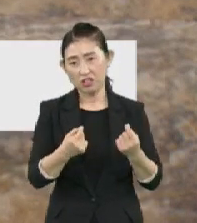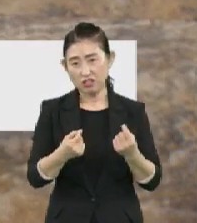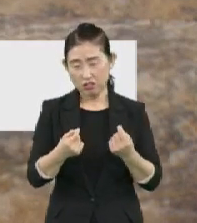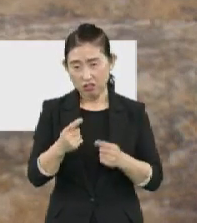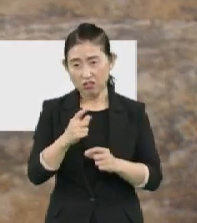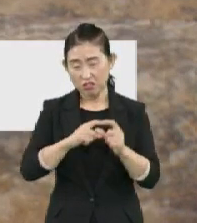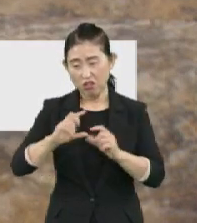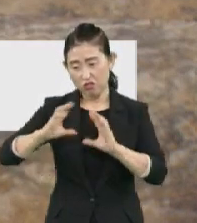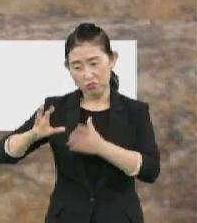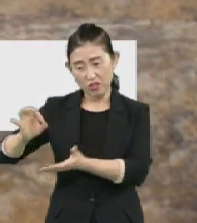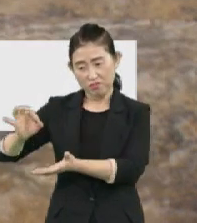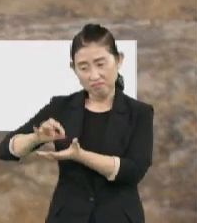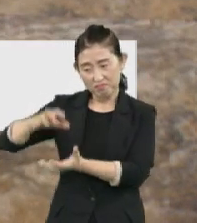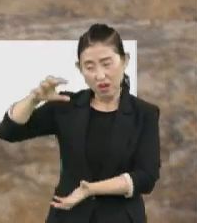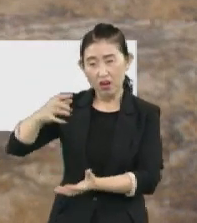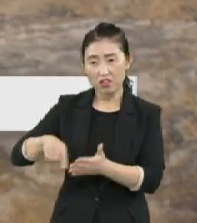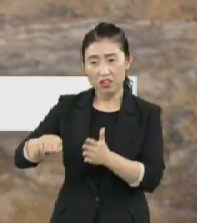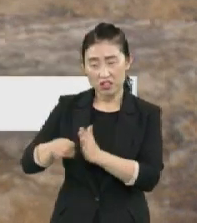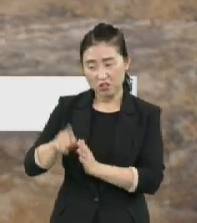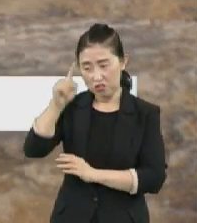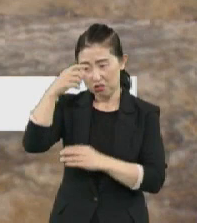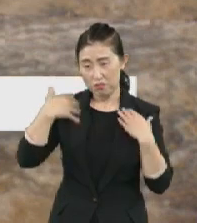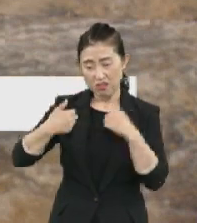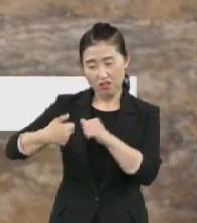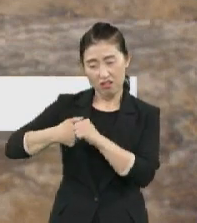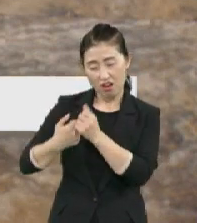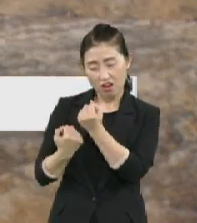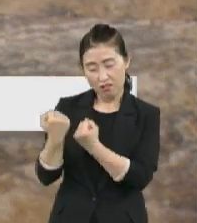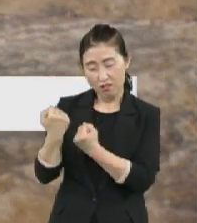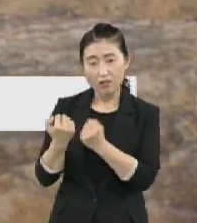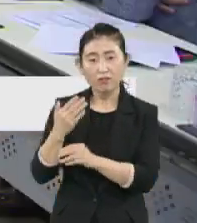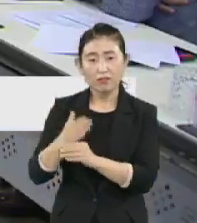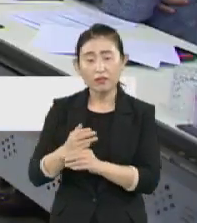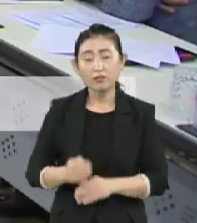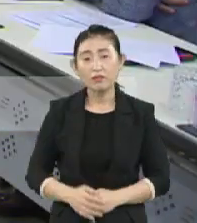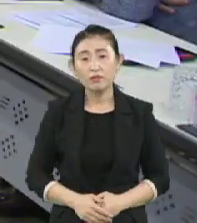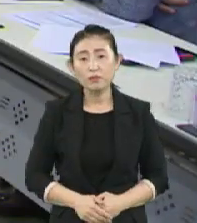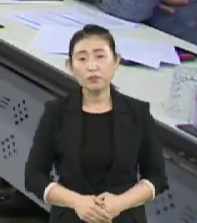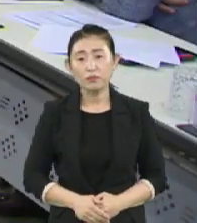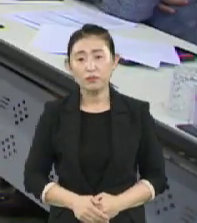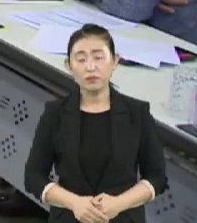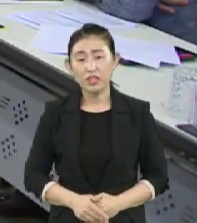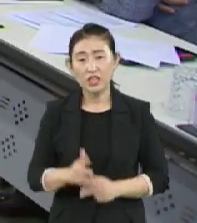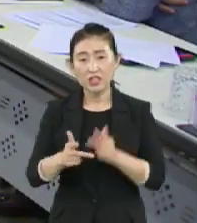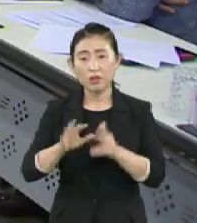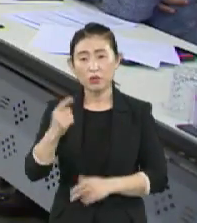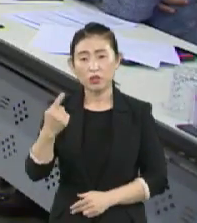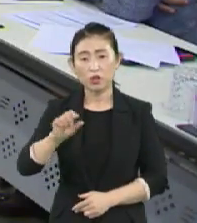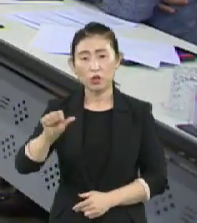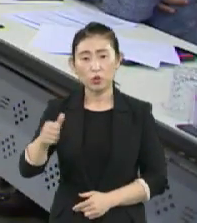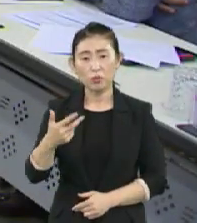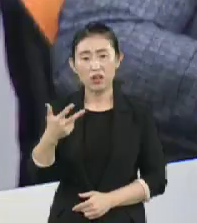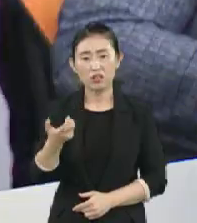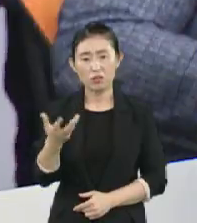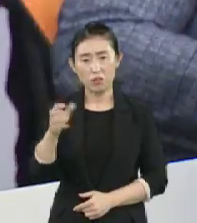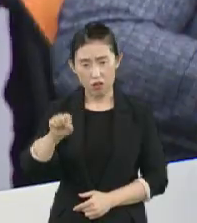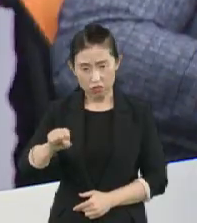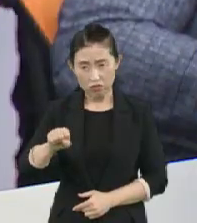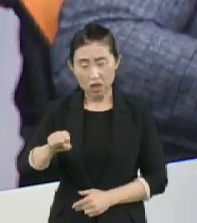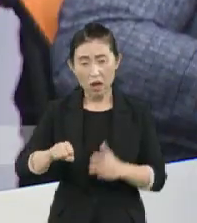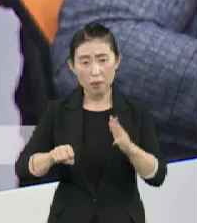이상의 국비 확보를 할 수 있도록 정부를 설득하고 있는 중입니다. 총 사업비 1,579억 원